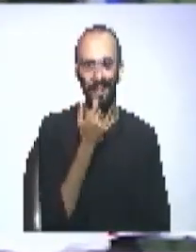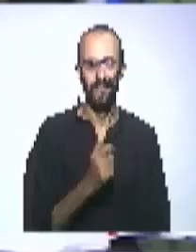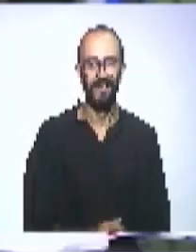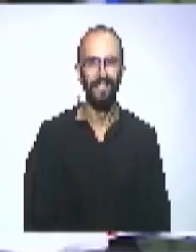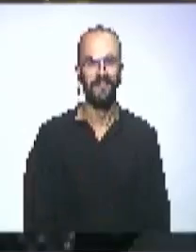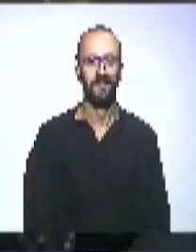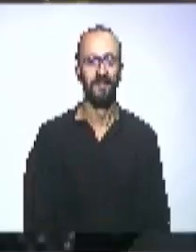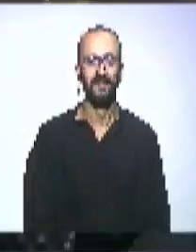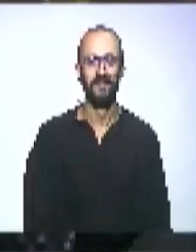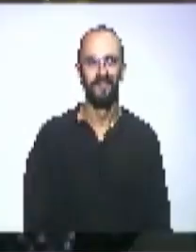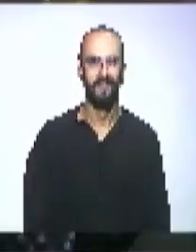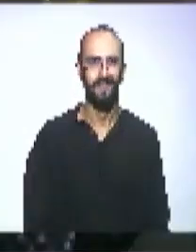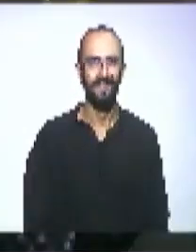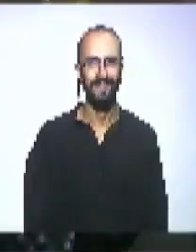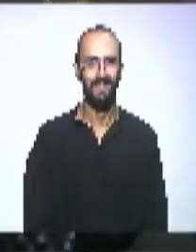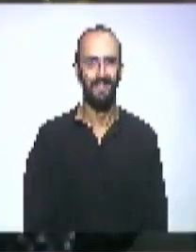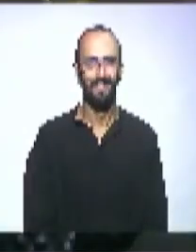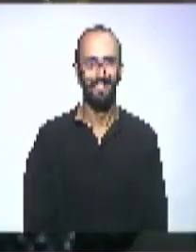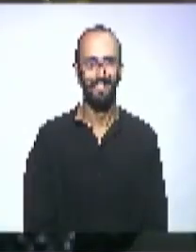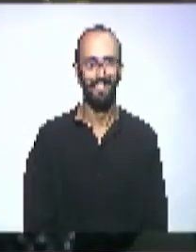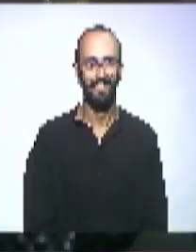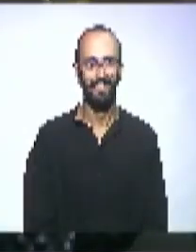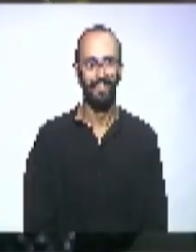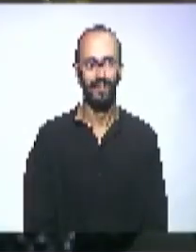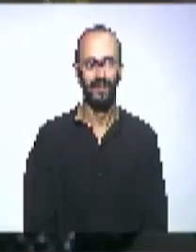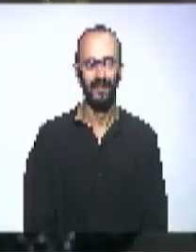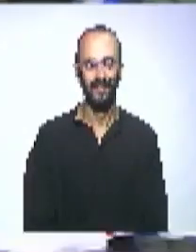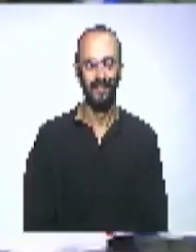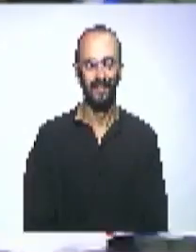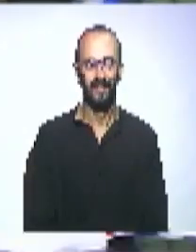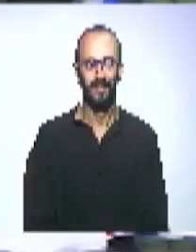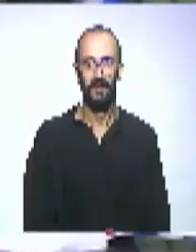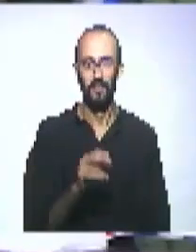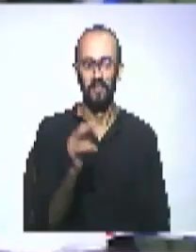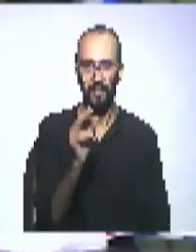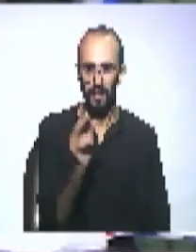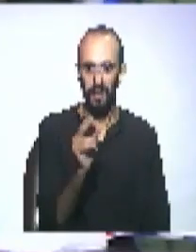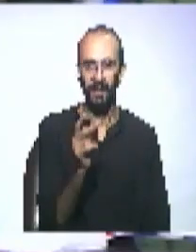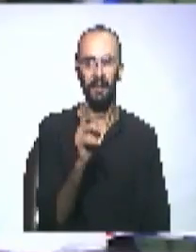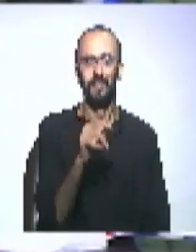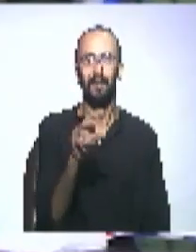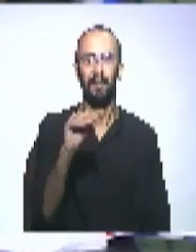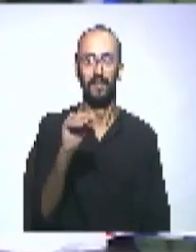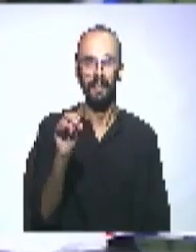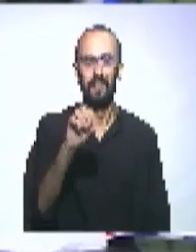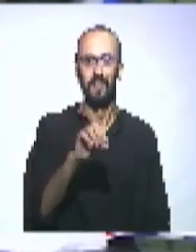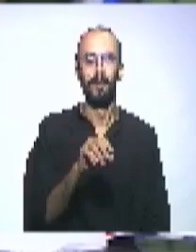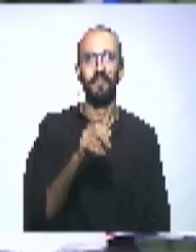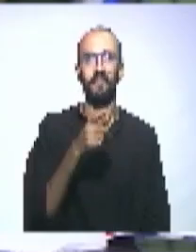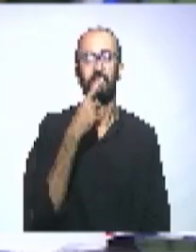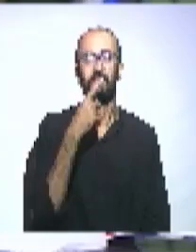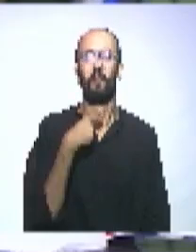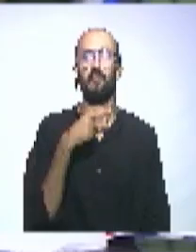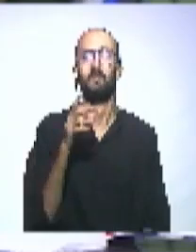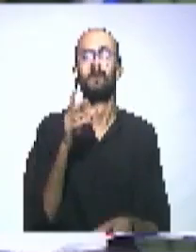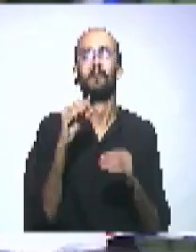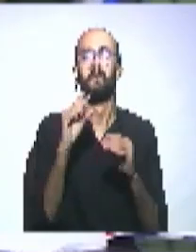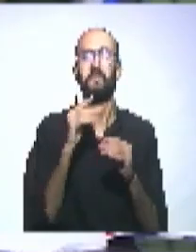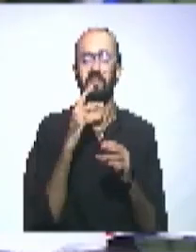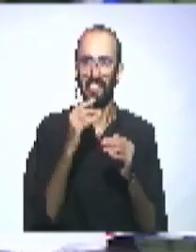حاطط بيكنج باودر قدامي وحاطط بيض أكيد هتبقى هشة طب أنت ليه بتقولي مش هشة بقى؟ ما أنت بتقولي مش كيك طب ما